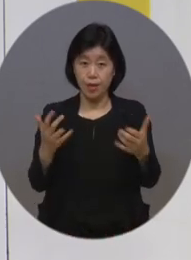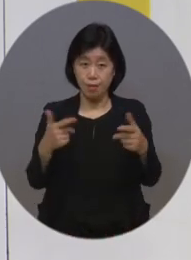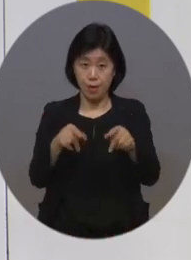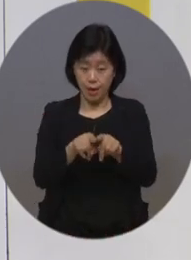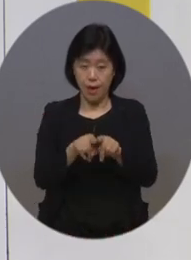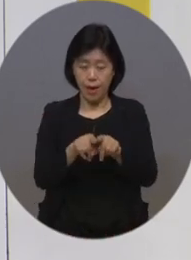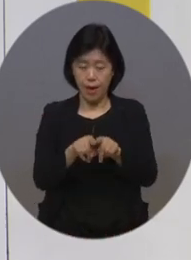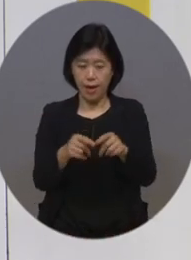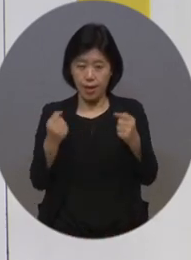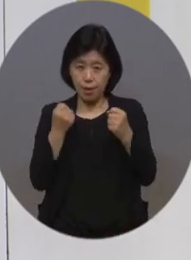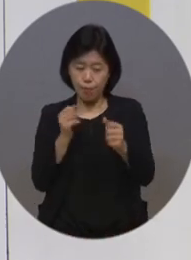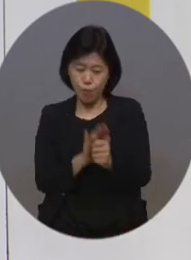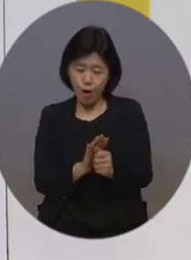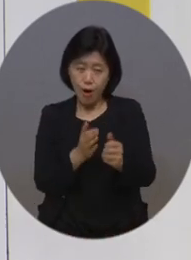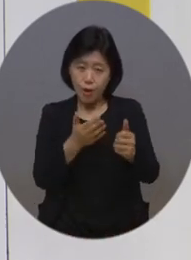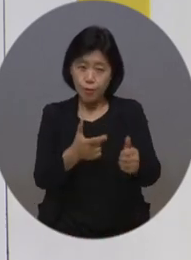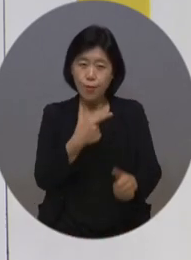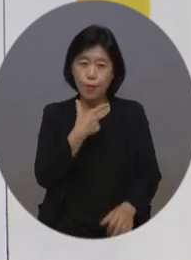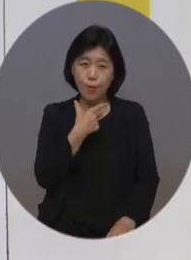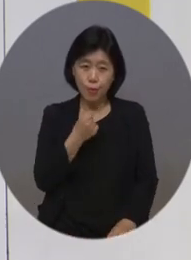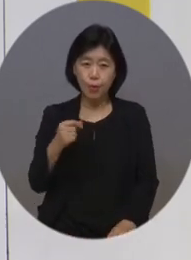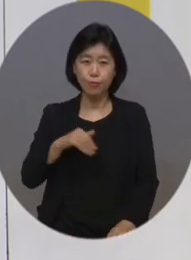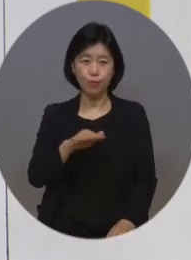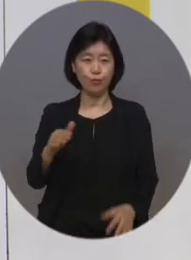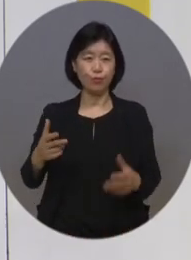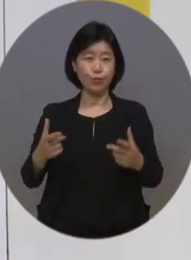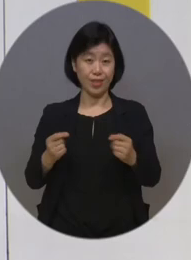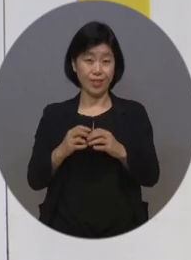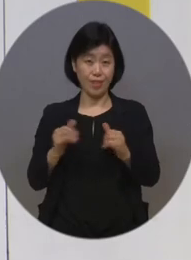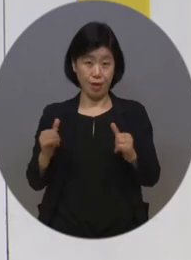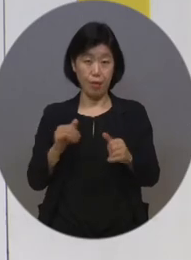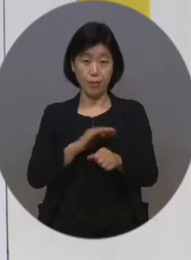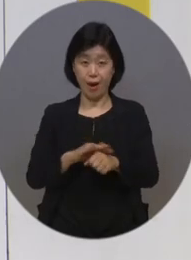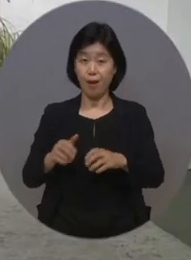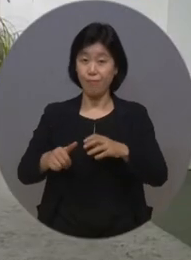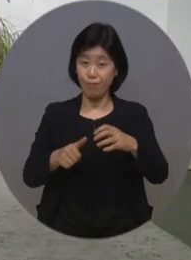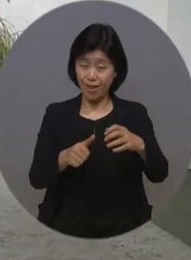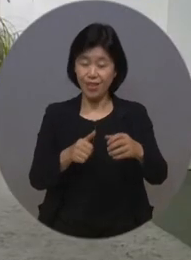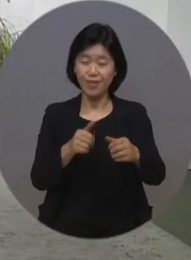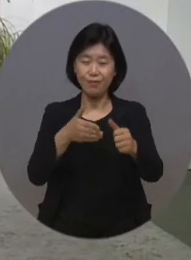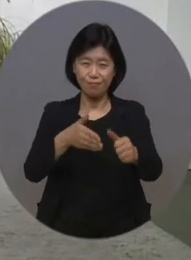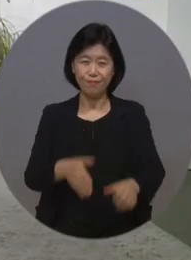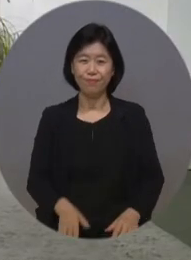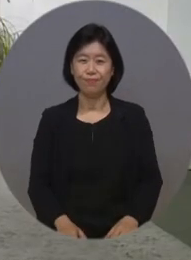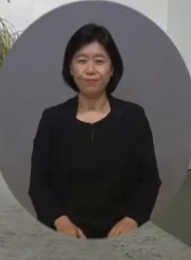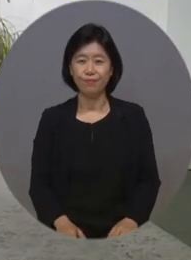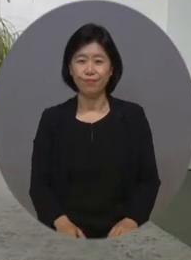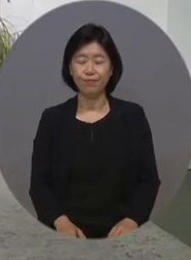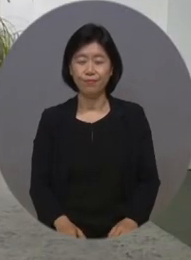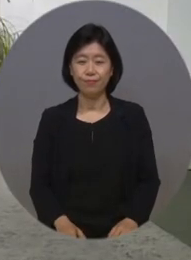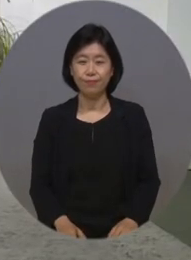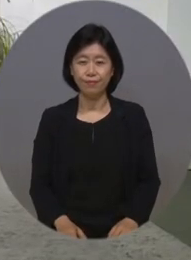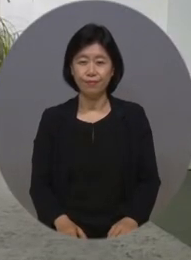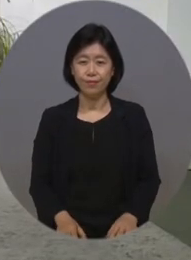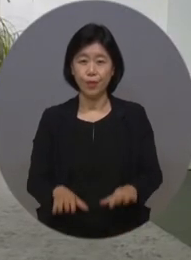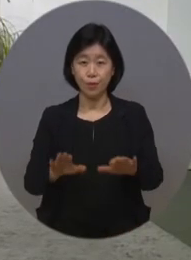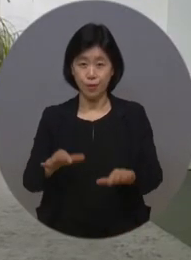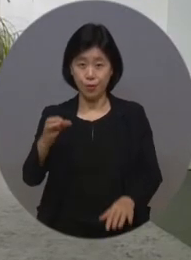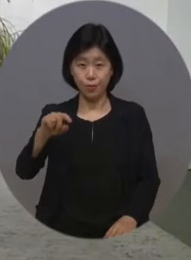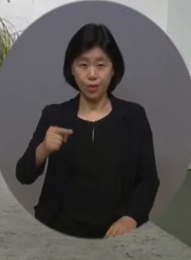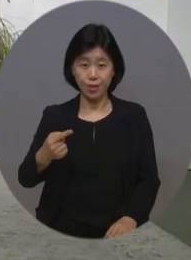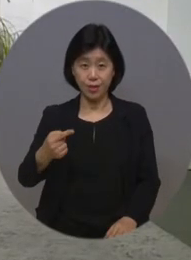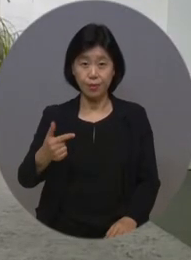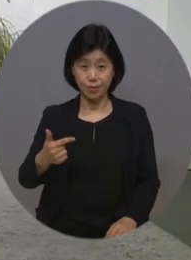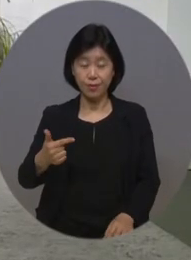하고자 하는 사람들을 응원해주시고 잘 써 먹어 주시기 바랍니다 4 어느 공감에서 제주 대원 의로운 제사를